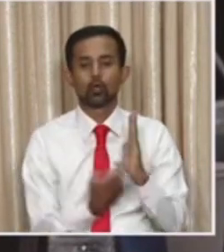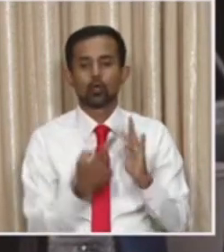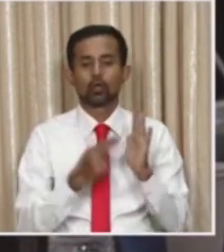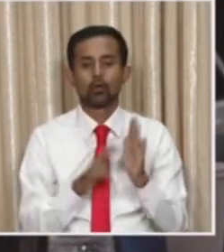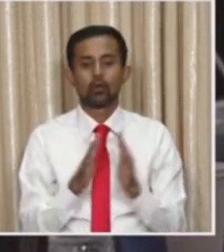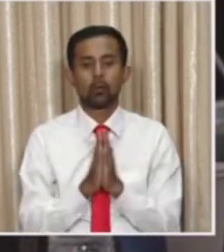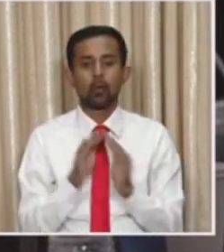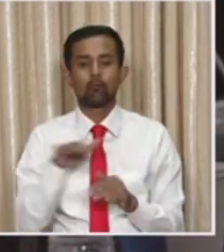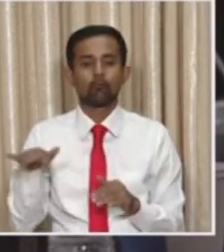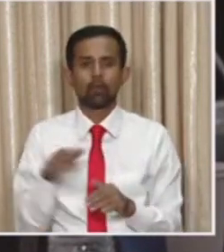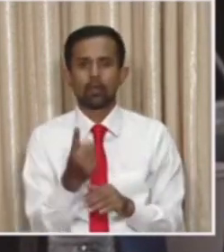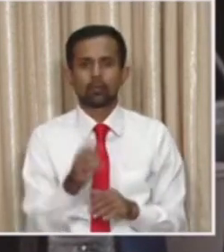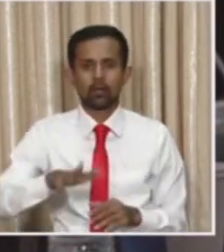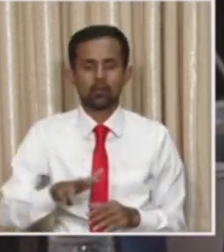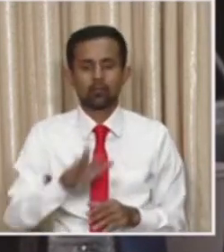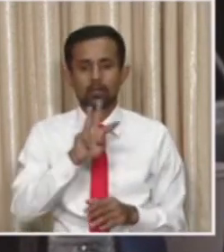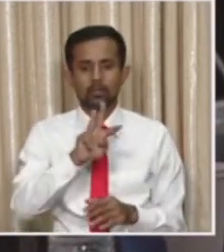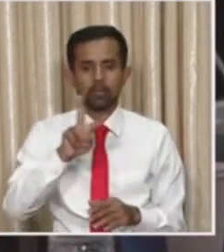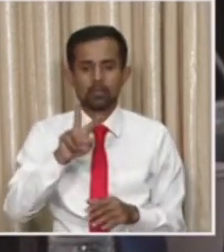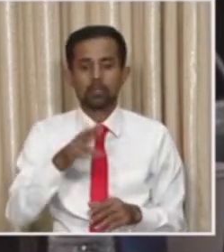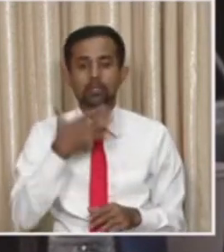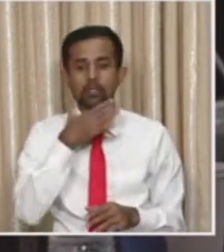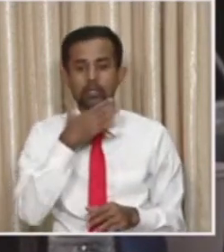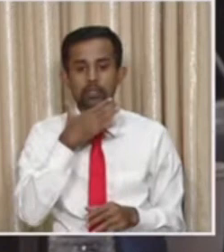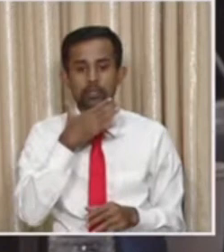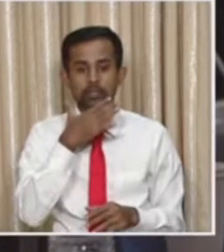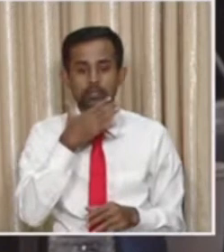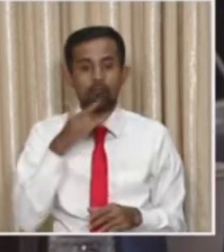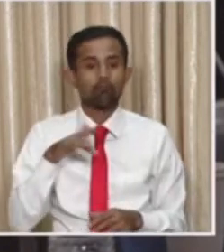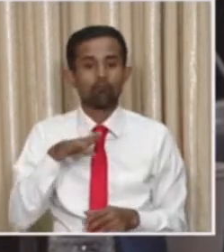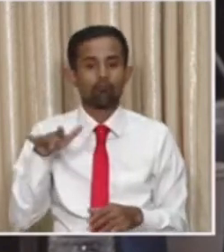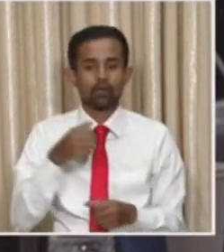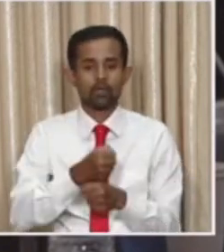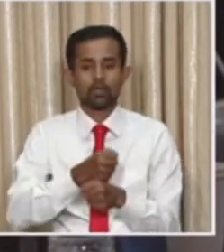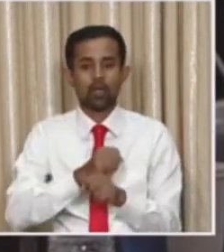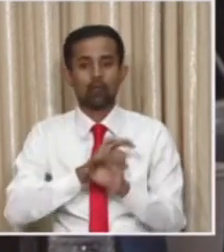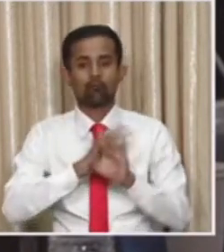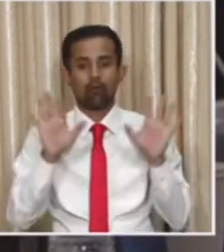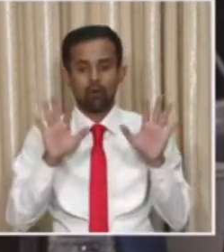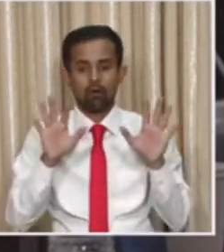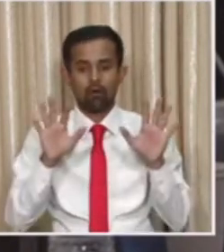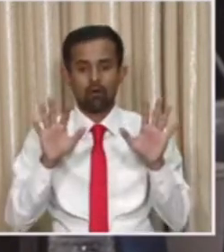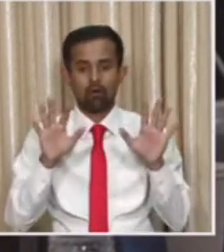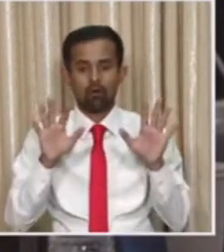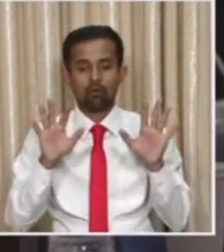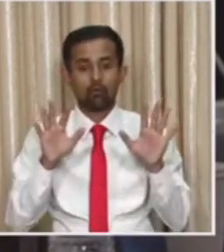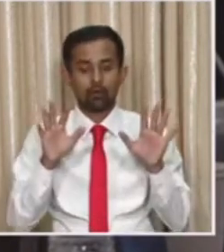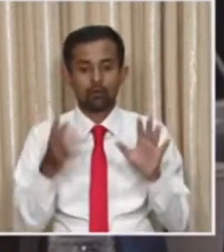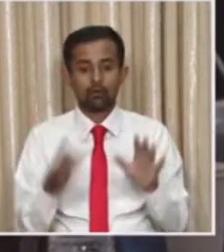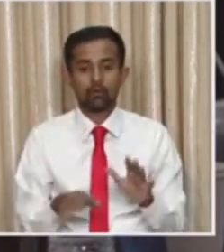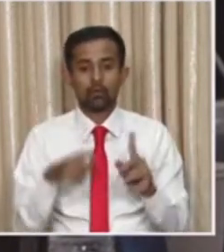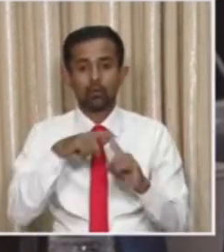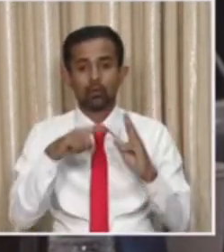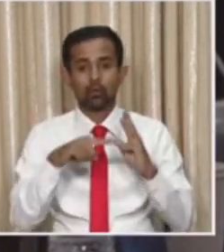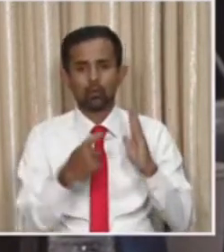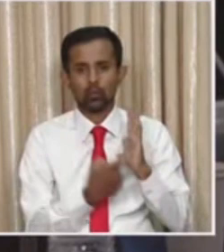1933 பிரித்தானியர்களுடைய காலத்திலே வெளியிடப்பட்ட வர்த்தகமானி அறிவித்தலிலே அது குருந்தூர் மலை காடுகள் என்றுதான் குறிப்பிடப்பட்டிருக்கின்றது. குருந்தூர் மலை